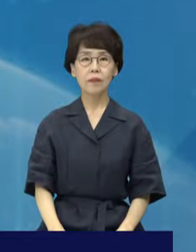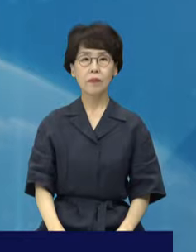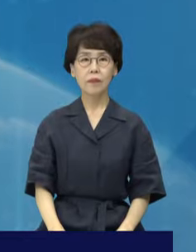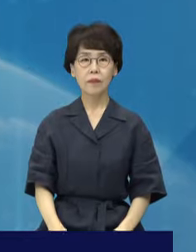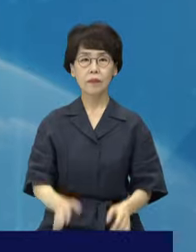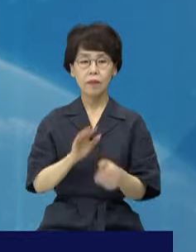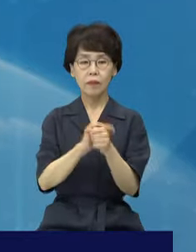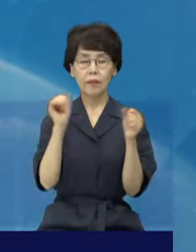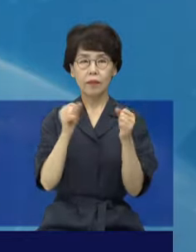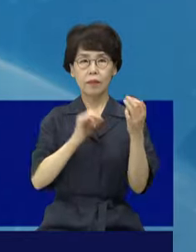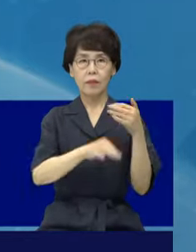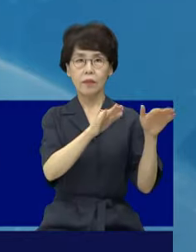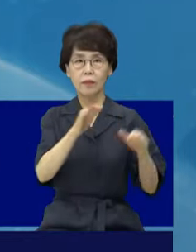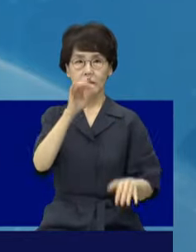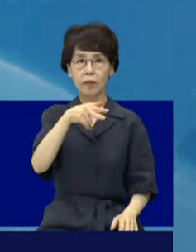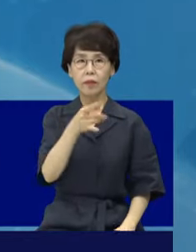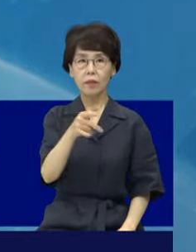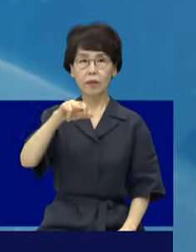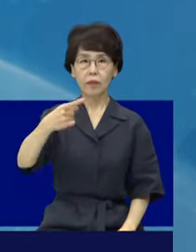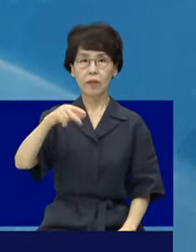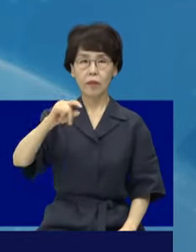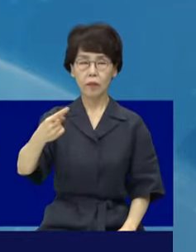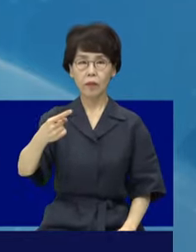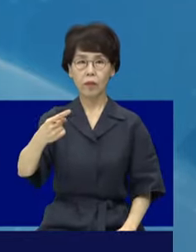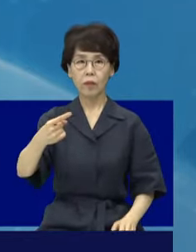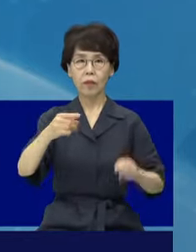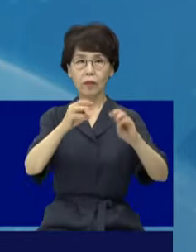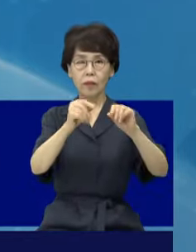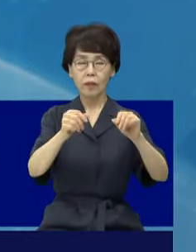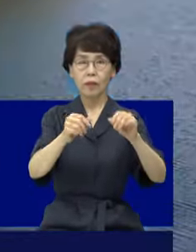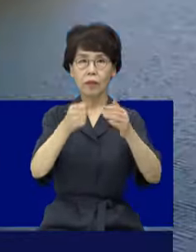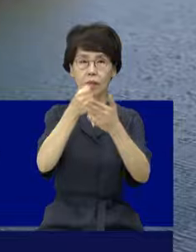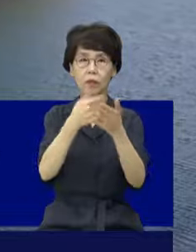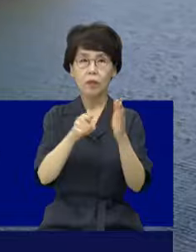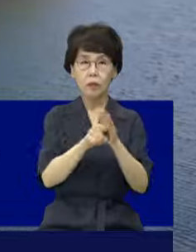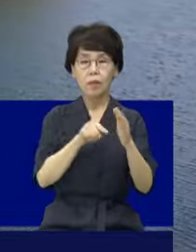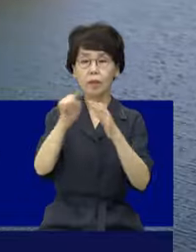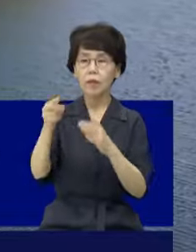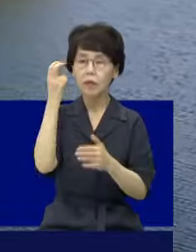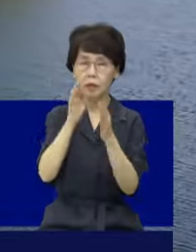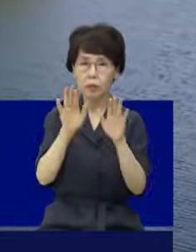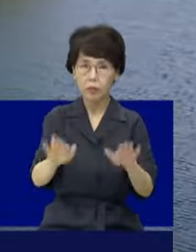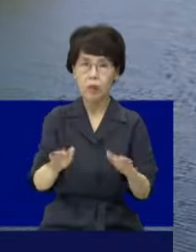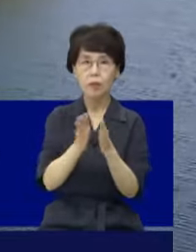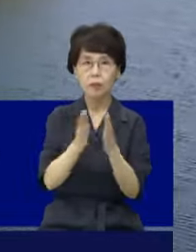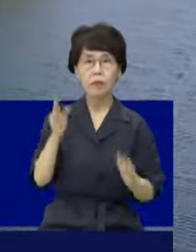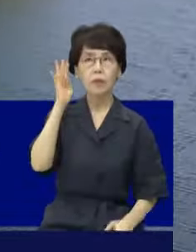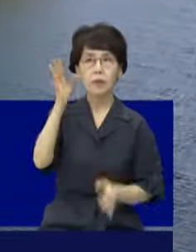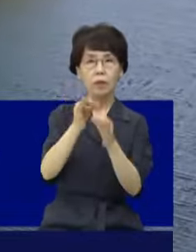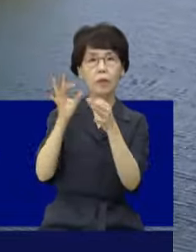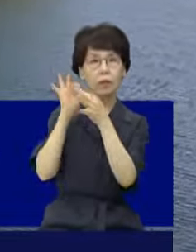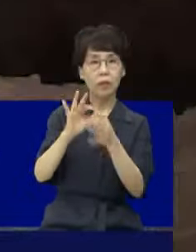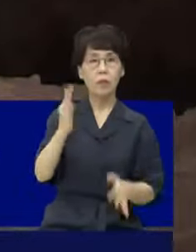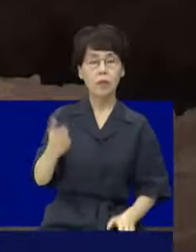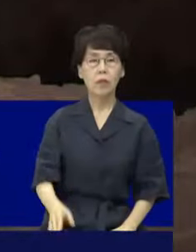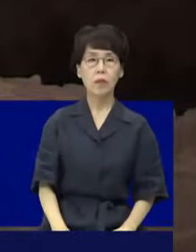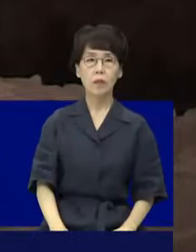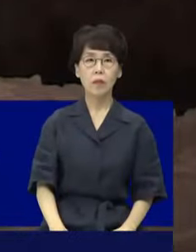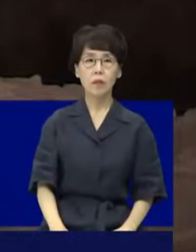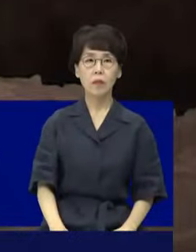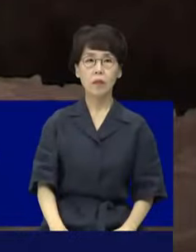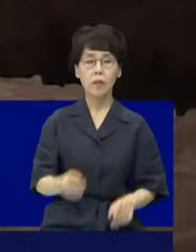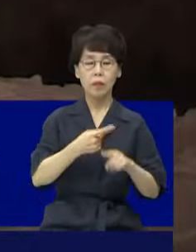경북 동해안에 유네스코 세계 지질공원 지정을 위한 현장 실사가 오늘 시작돼 나을 동안 이어집니다